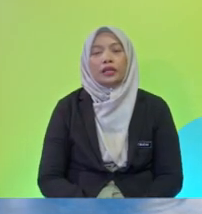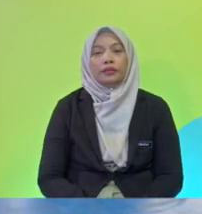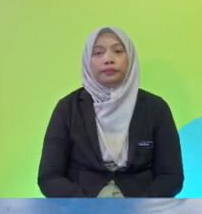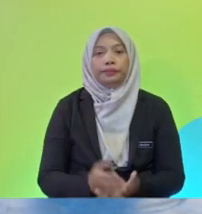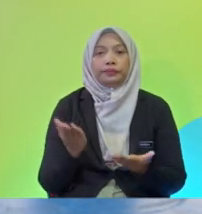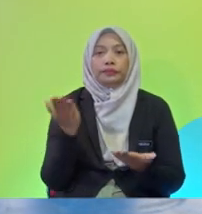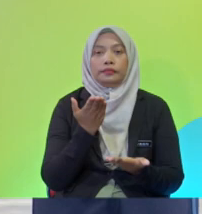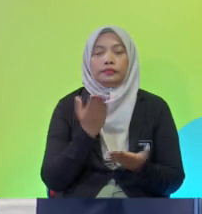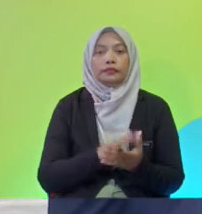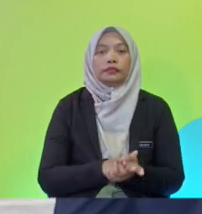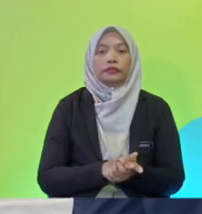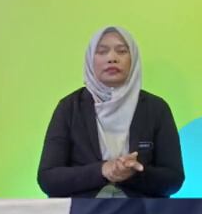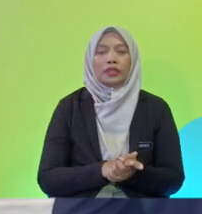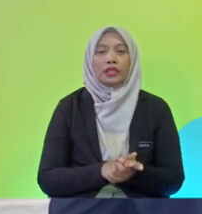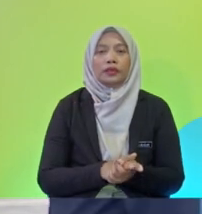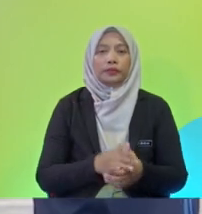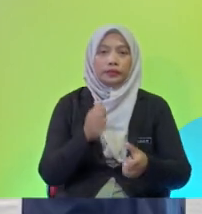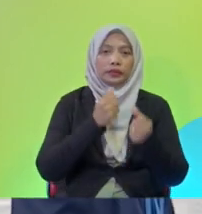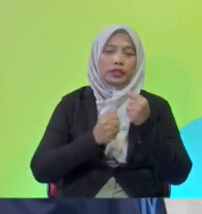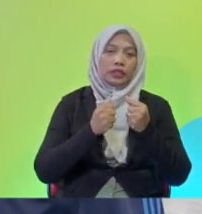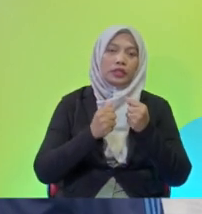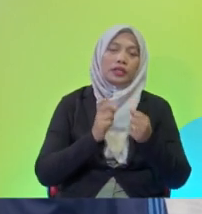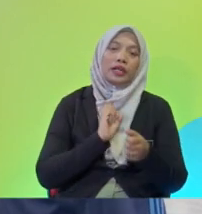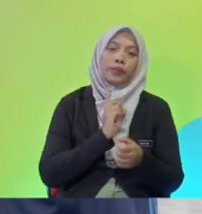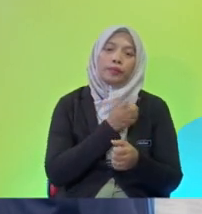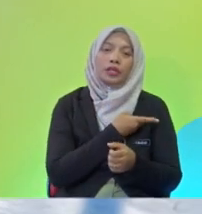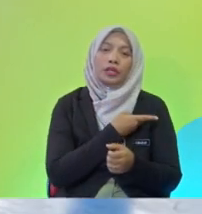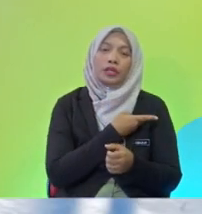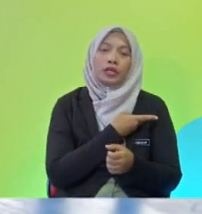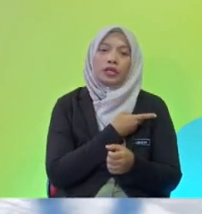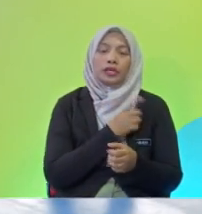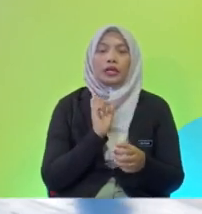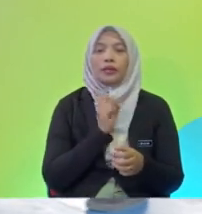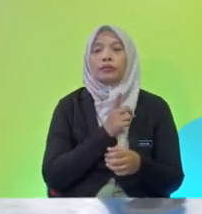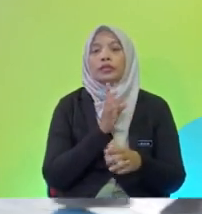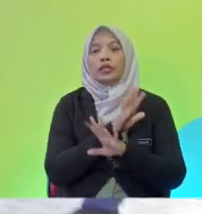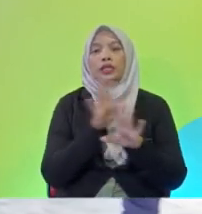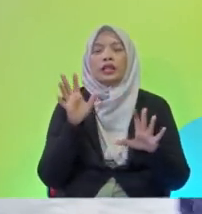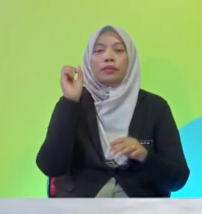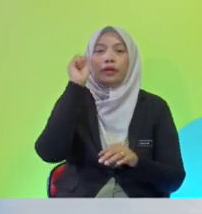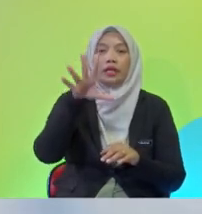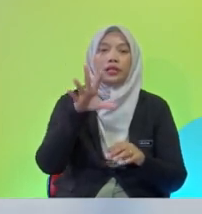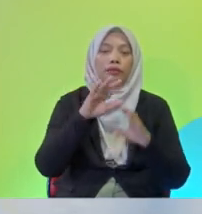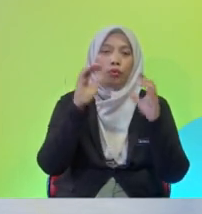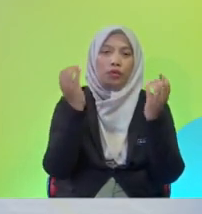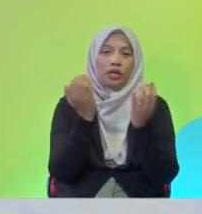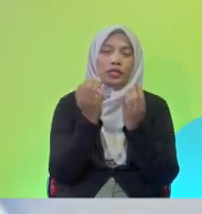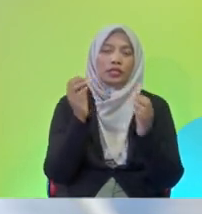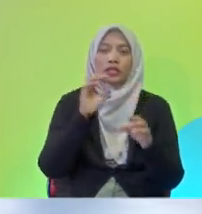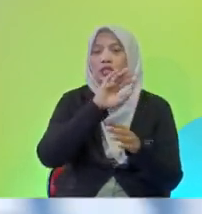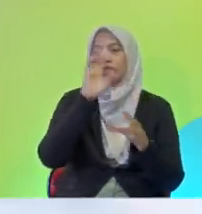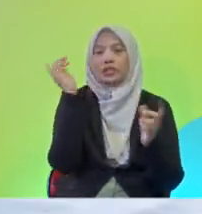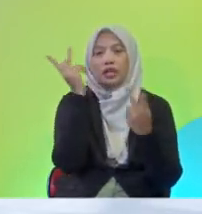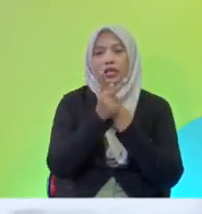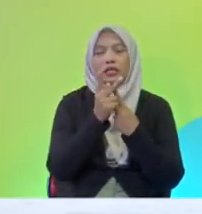Okey, silakan. Strategi bertahan kami, kami tidak baling bola semuanya sekaligus. Okey,